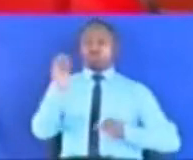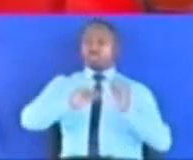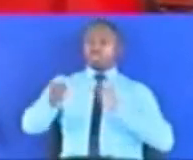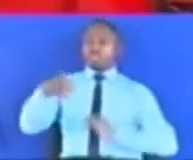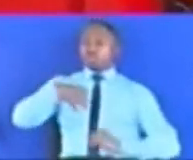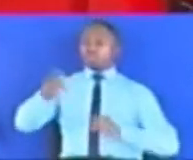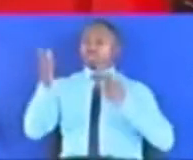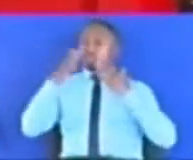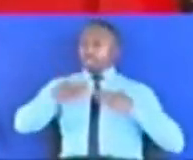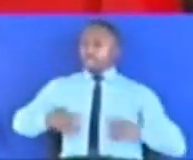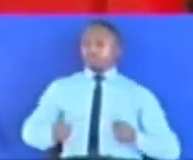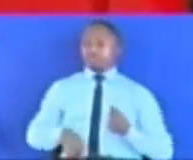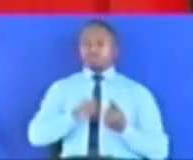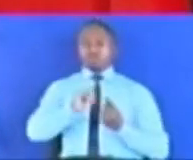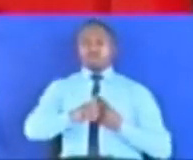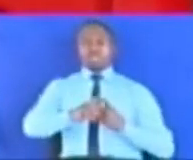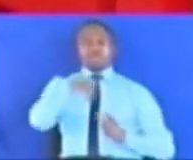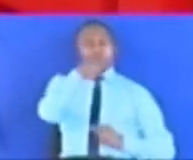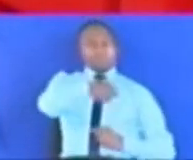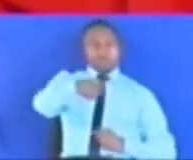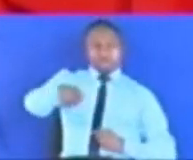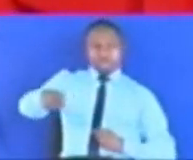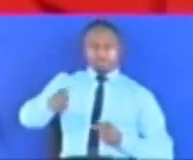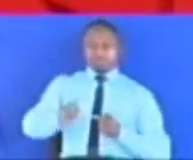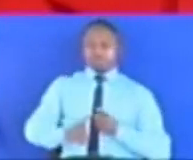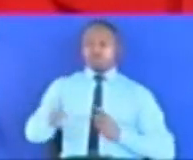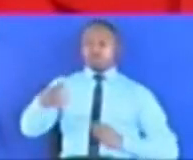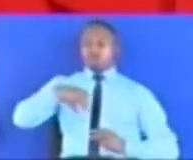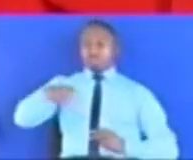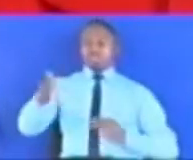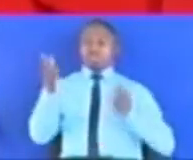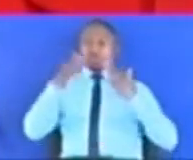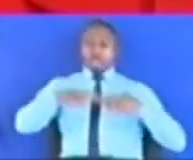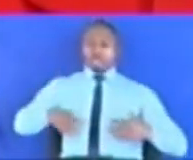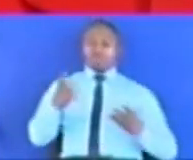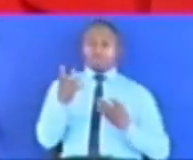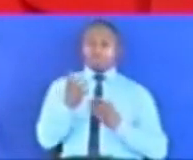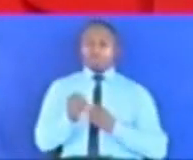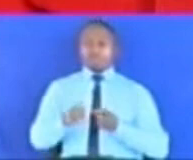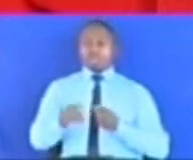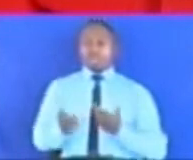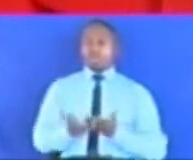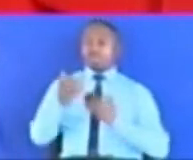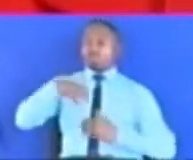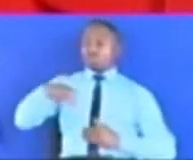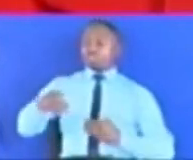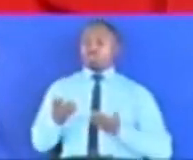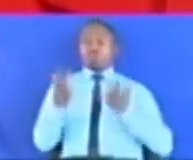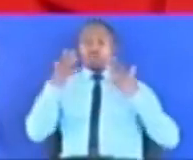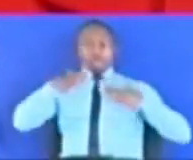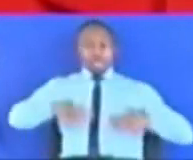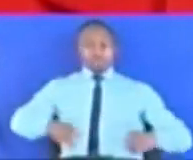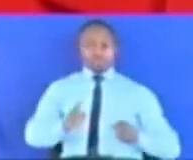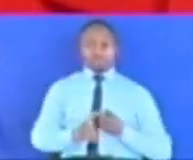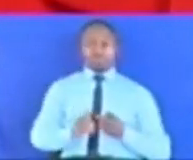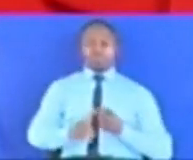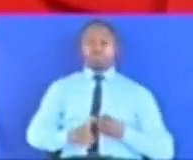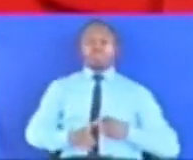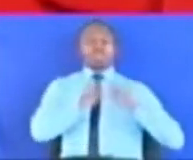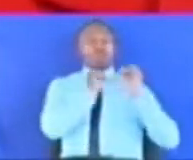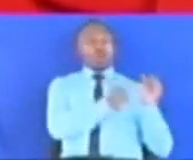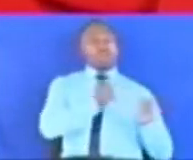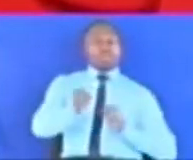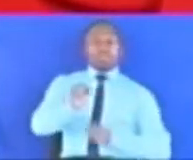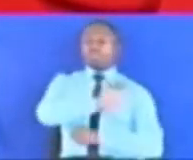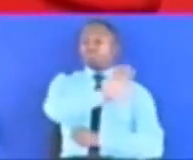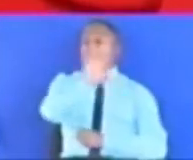Afya. Kwanza niwapongeze sana Waziri wa Afya pamoja na Naibu Waziri wa Afya na watendaji wote